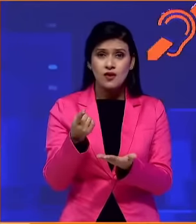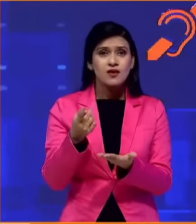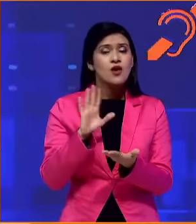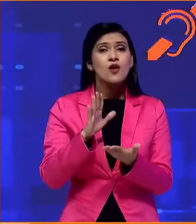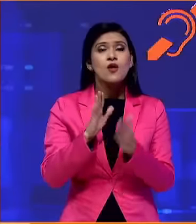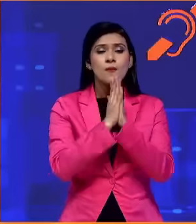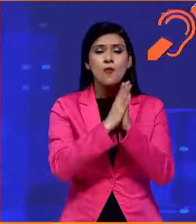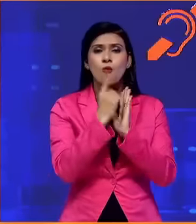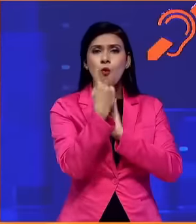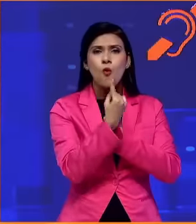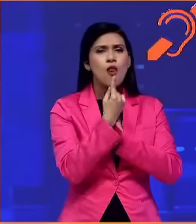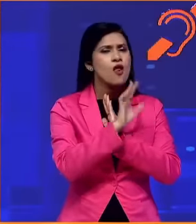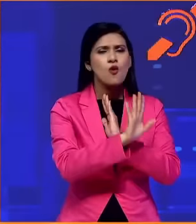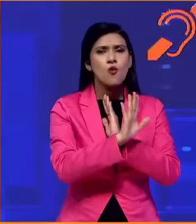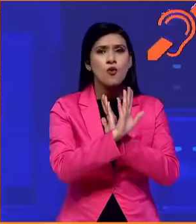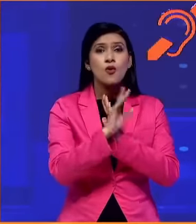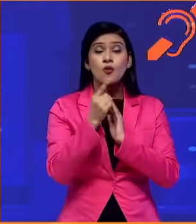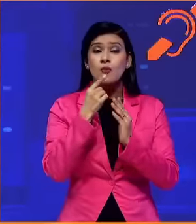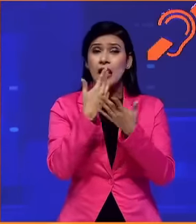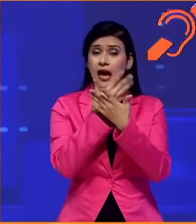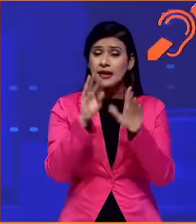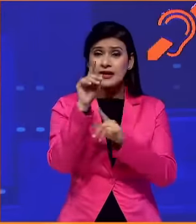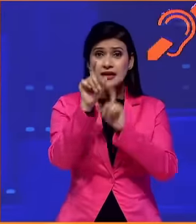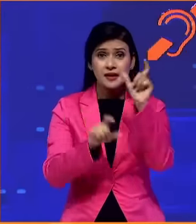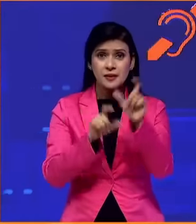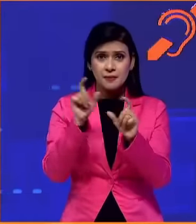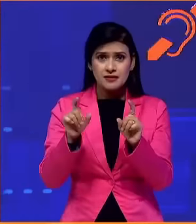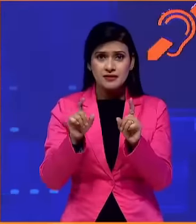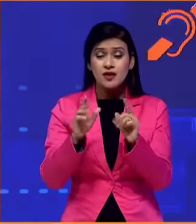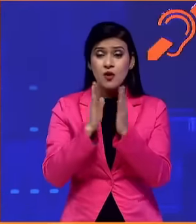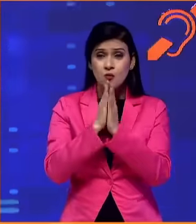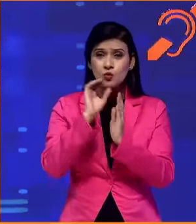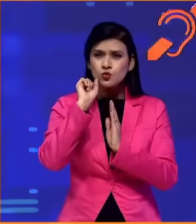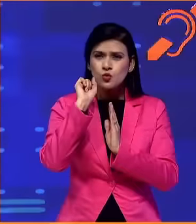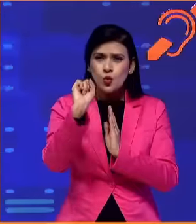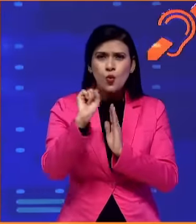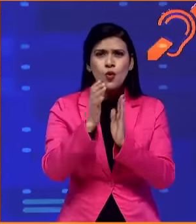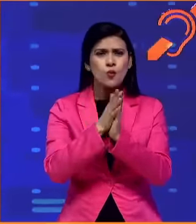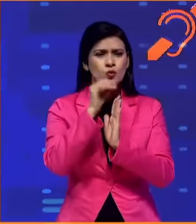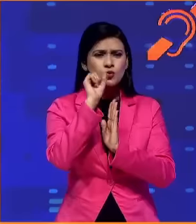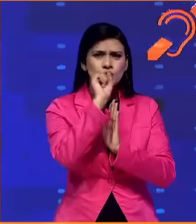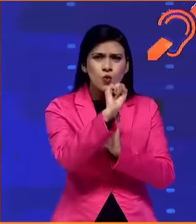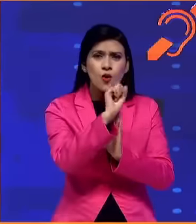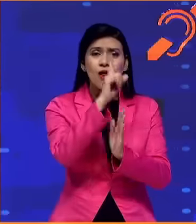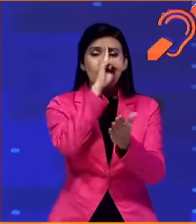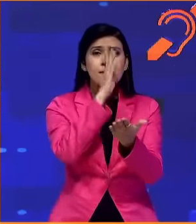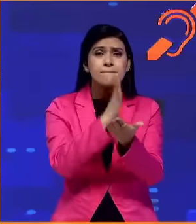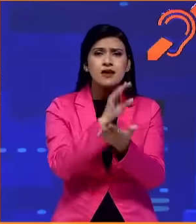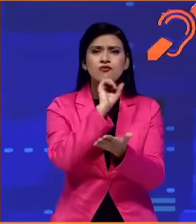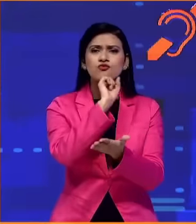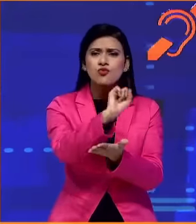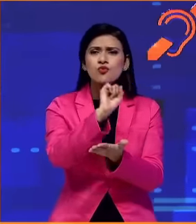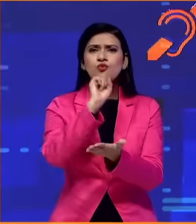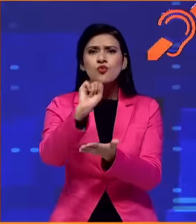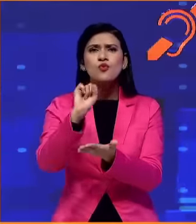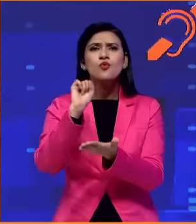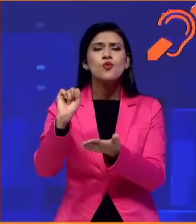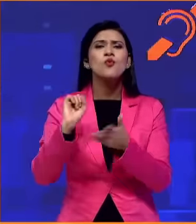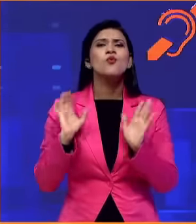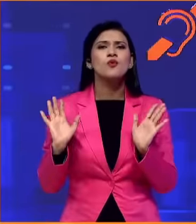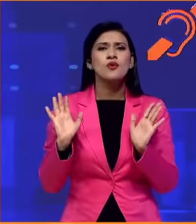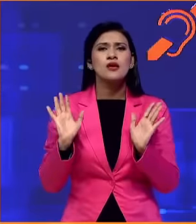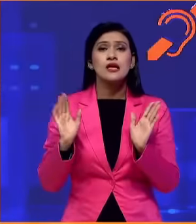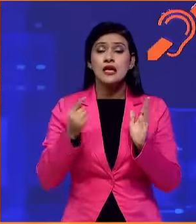बारेमेंनहींहै। कोईभीव्यक्तिहो,अगरवह किसीकेबारेमें,उसकीआस्थाकेबारेमेंया